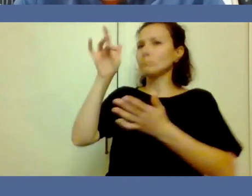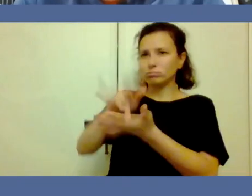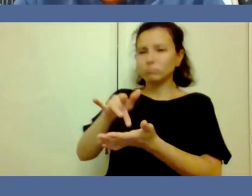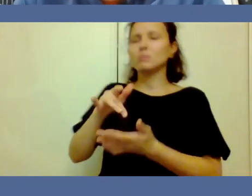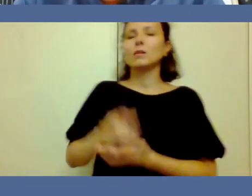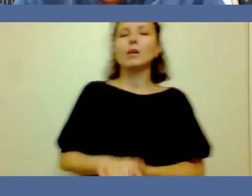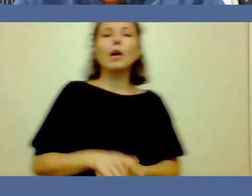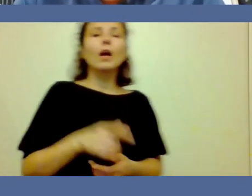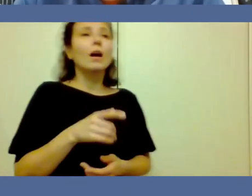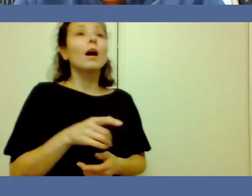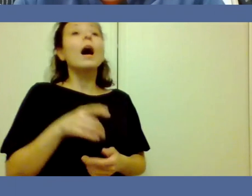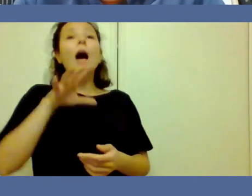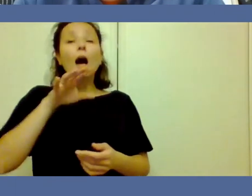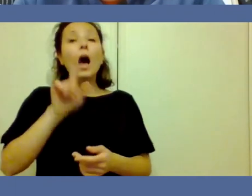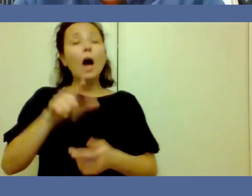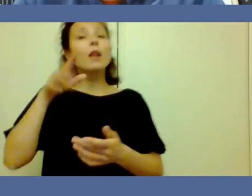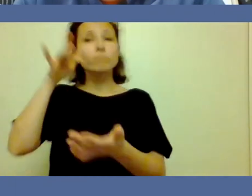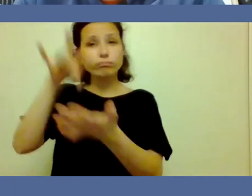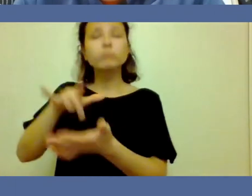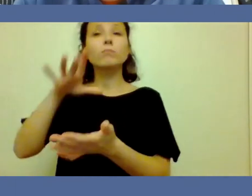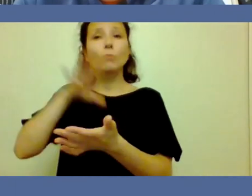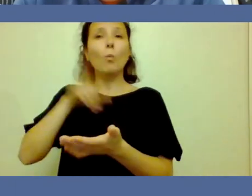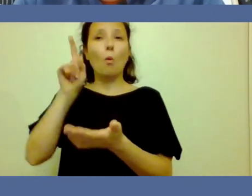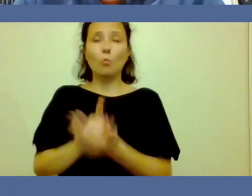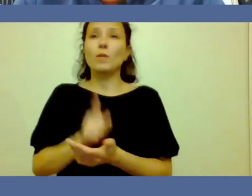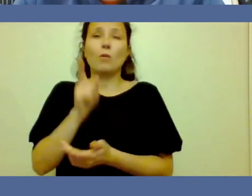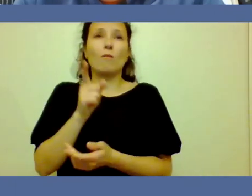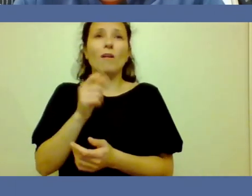Nie, na tamtym etapie nie potrafiłam nie pojechać.